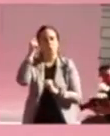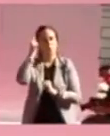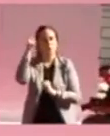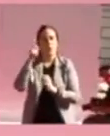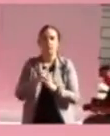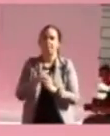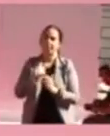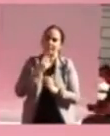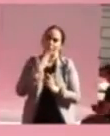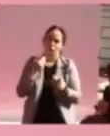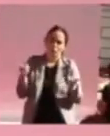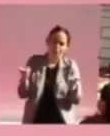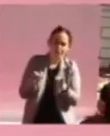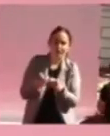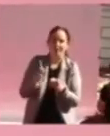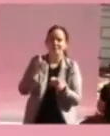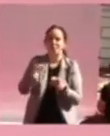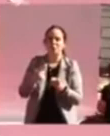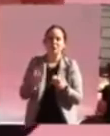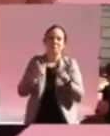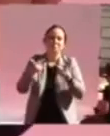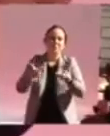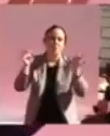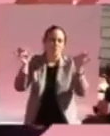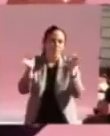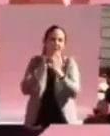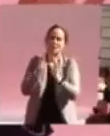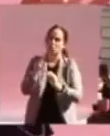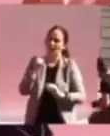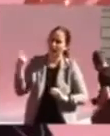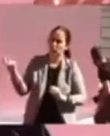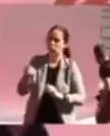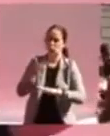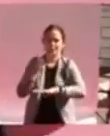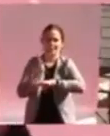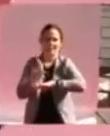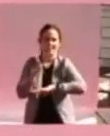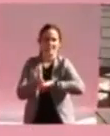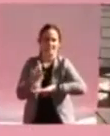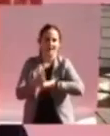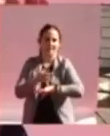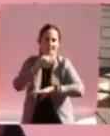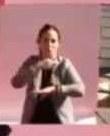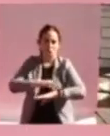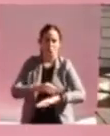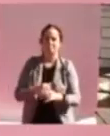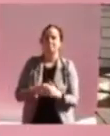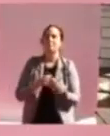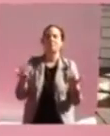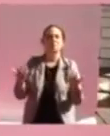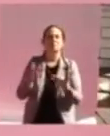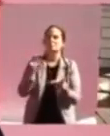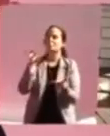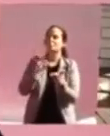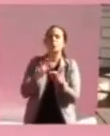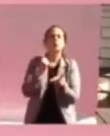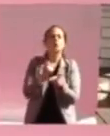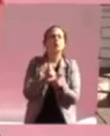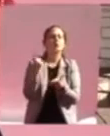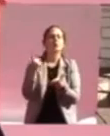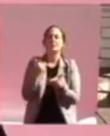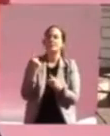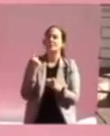tutti gli altri interventi ma il punto di fondo la mente quello dobbiamo finirla di considerare